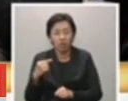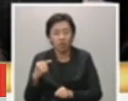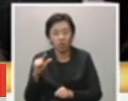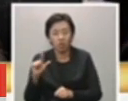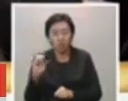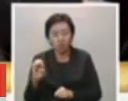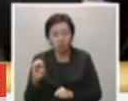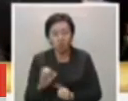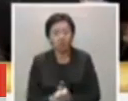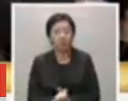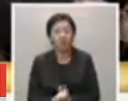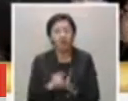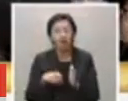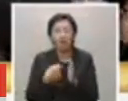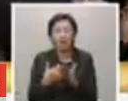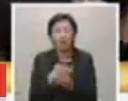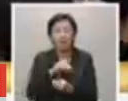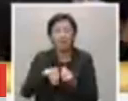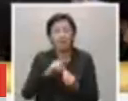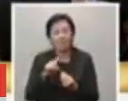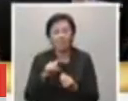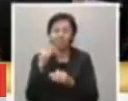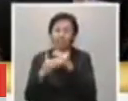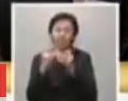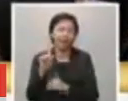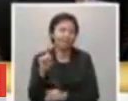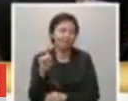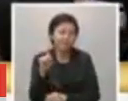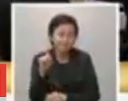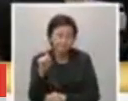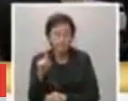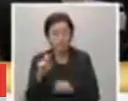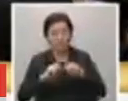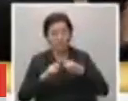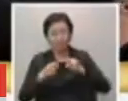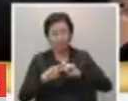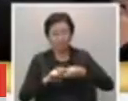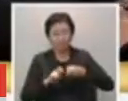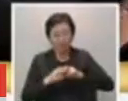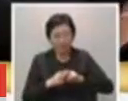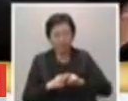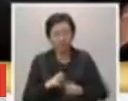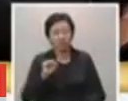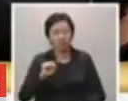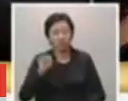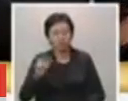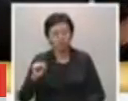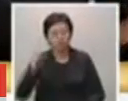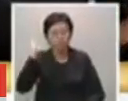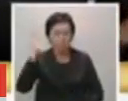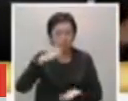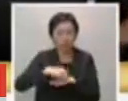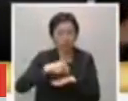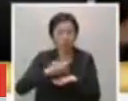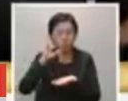นี่ไงครับสาเหตุที่เศรษฐกิจสร้างสรรค์มันโตไม่ได้นี่ก็จะเป็นอีกเรื่องนึงที่มีเพื่อนสมาชิกมาอภิปรายในวันพรุ่งนี้ท่